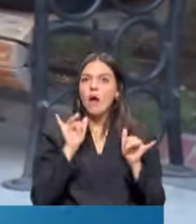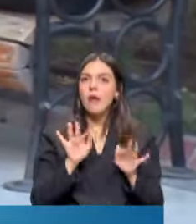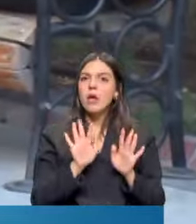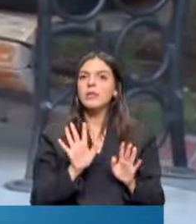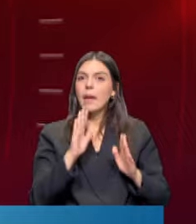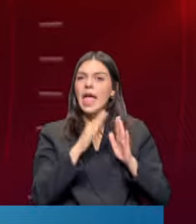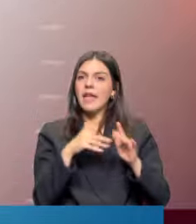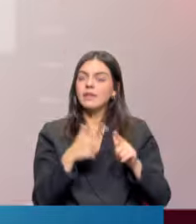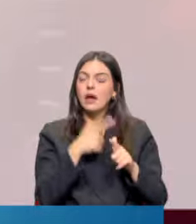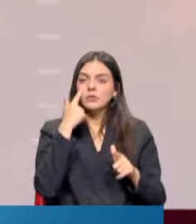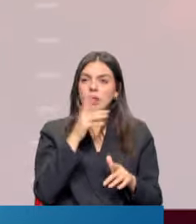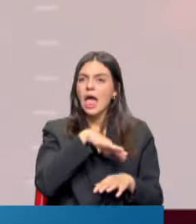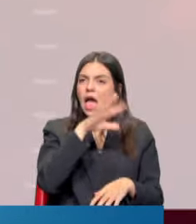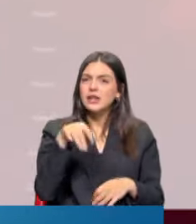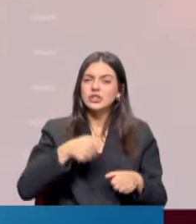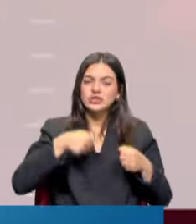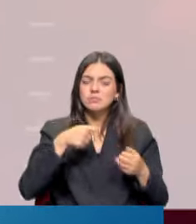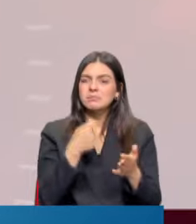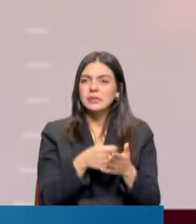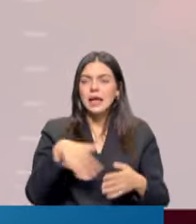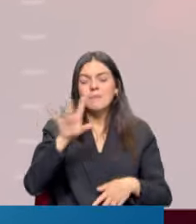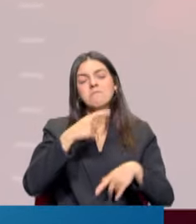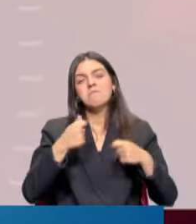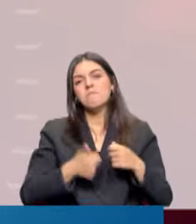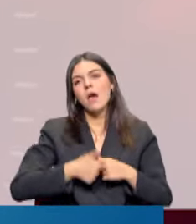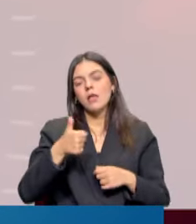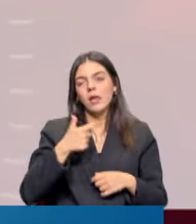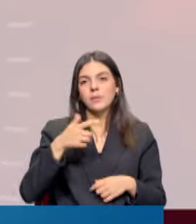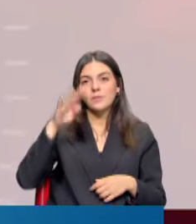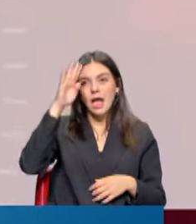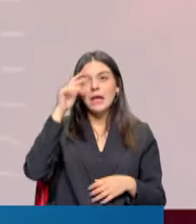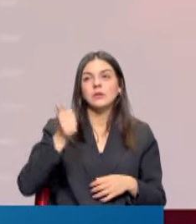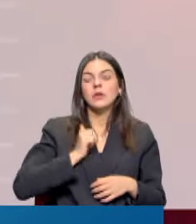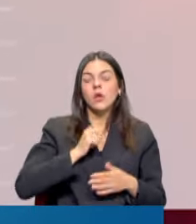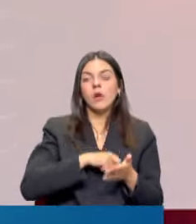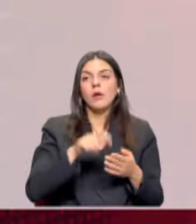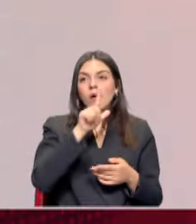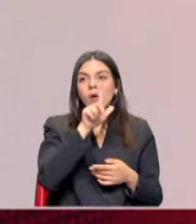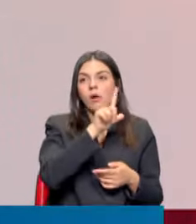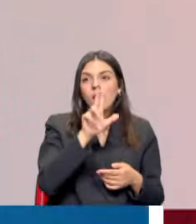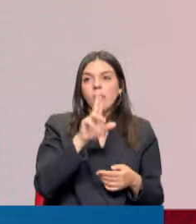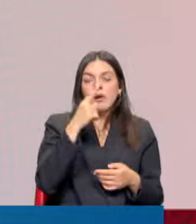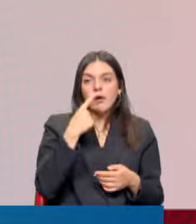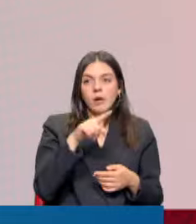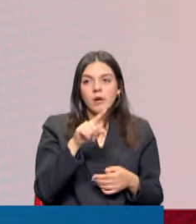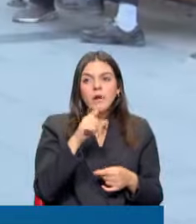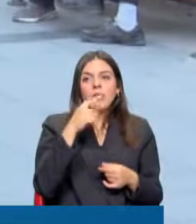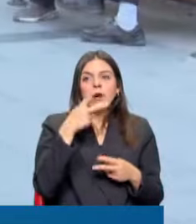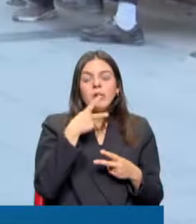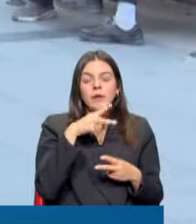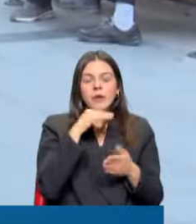kirası dahil çarşı pazarda her şey zamlandı. Asgari ücret Türk İş'in açıkladığı 19.271 liranın altında